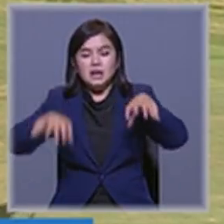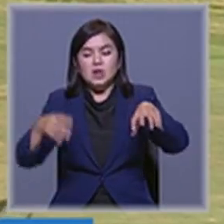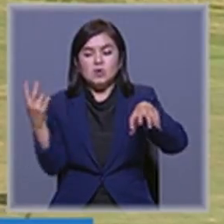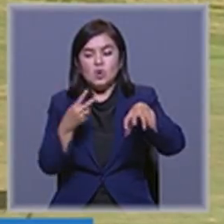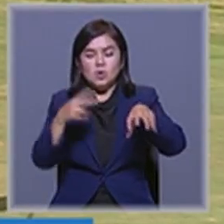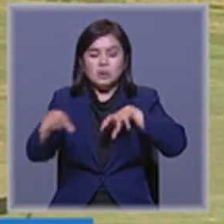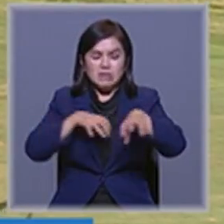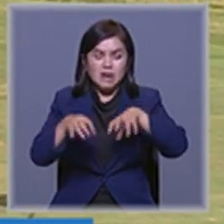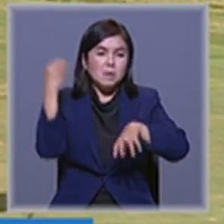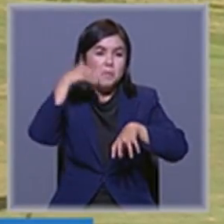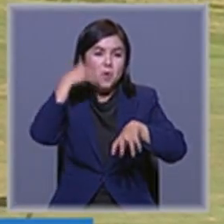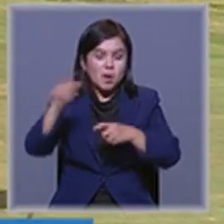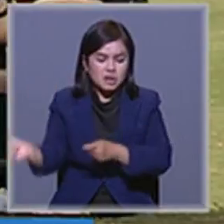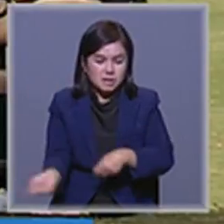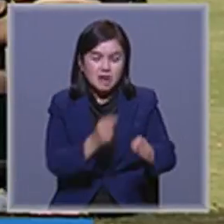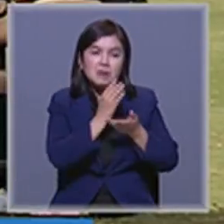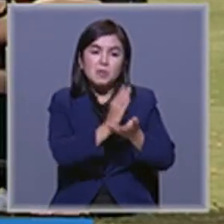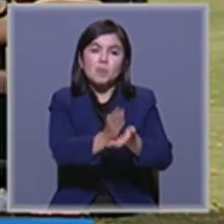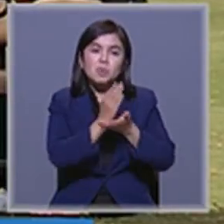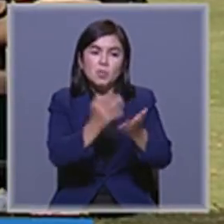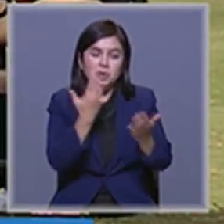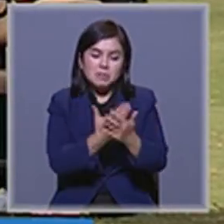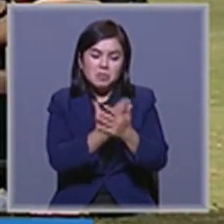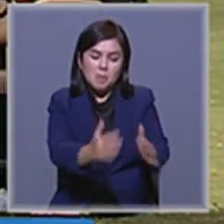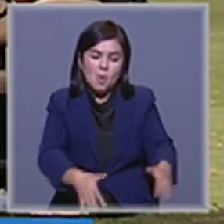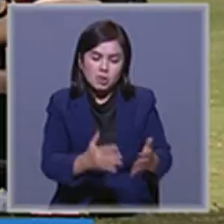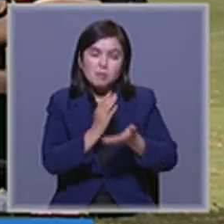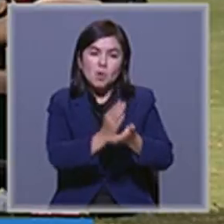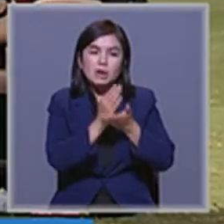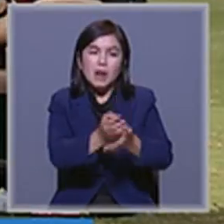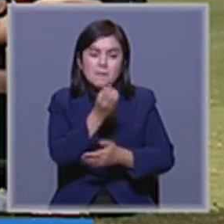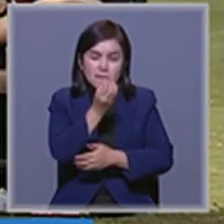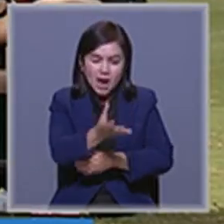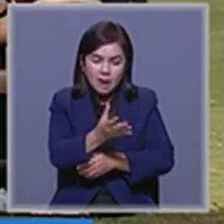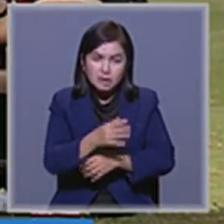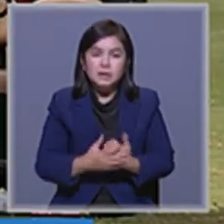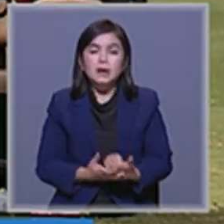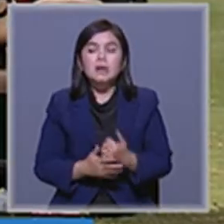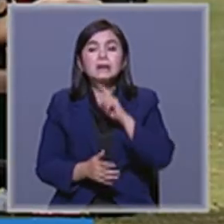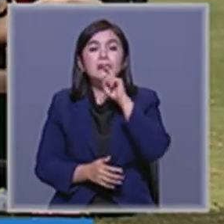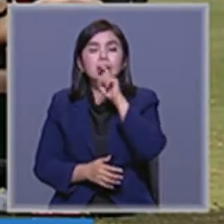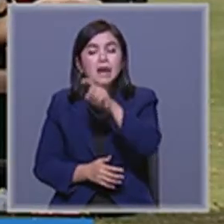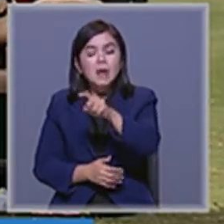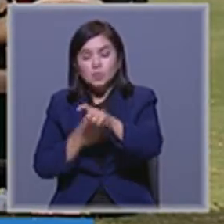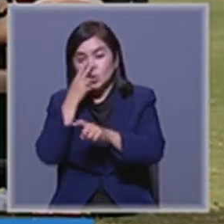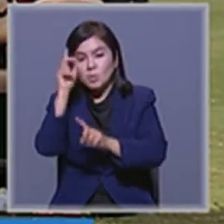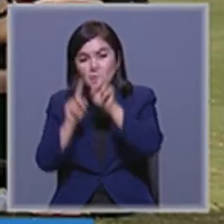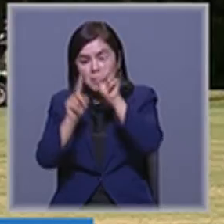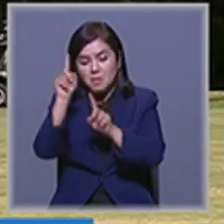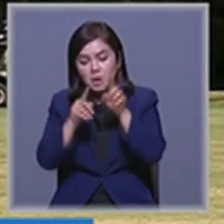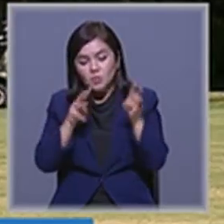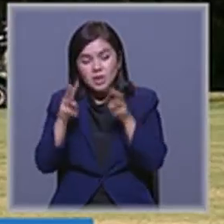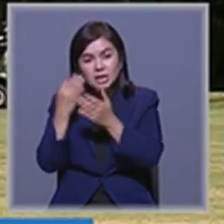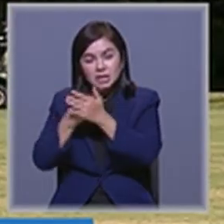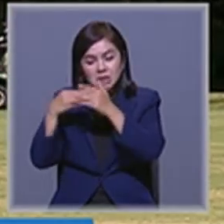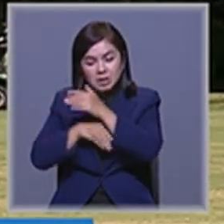จะจัดกันเยอะเลยแล้วก็ได้เงินเยอะเลยนะครับ ครับครับเพราะฉะนั้นอาจารย์ตอนนี้อาจารย์ประเมินว่าสถานการณ์โกงแบบนี้มันระ